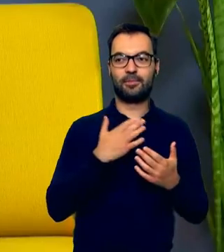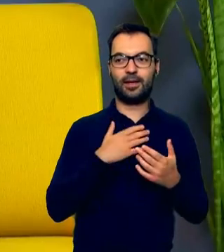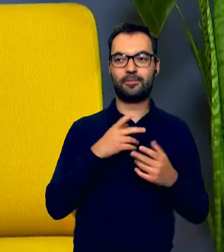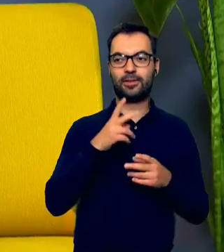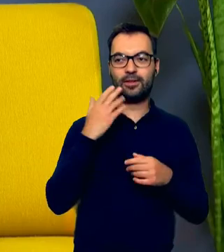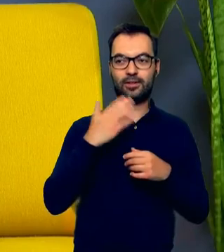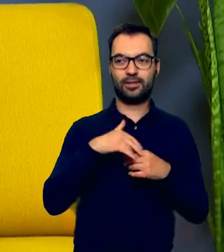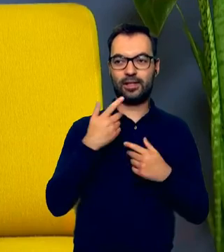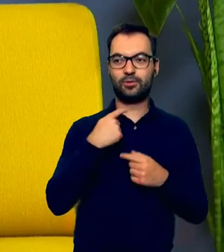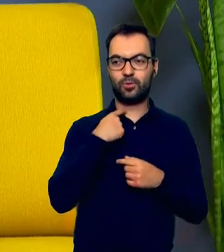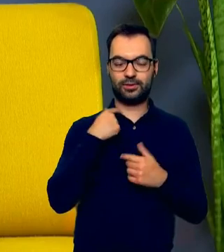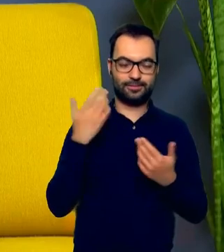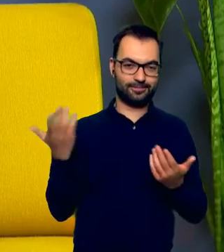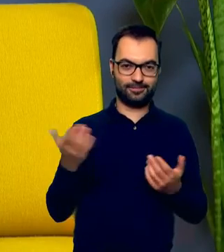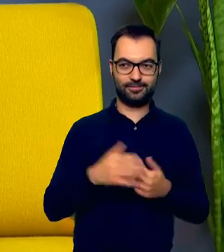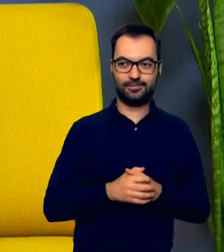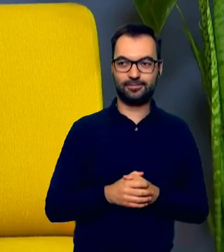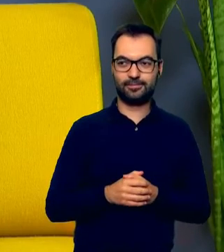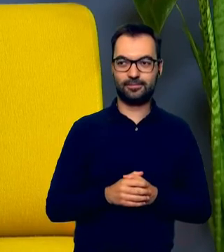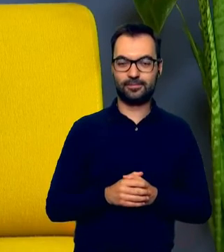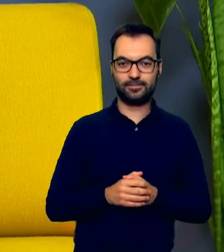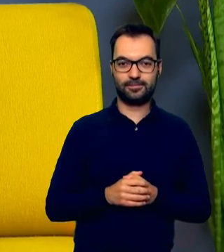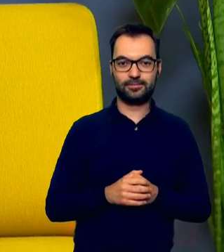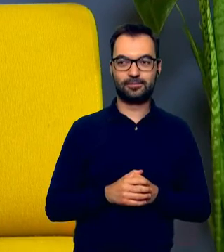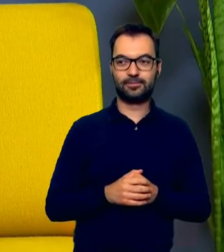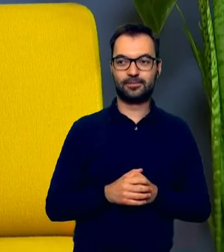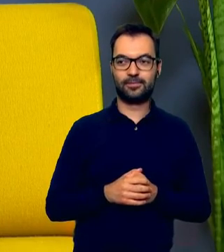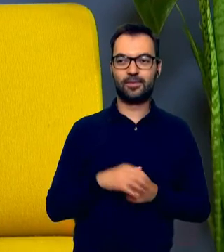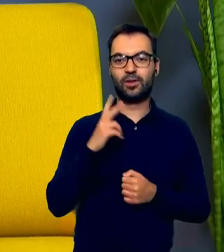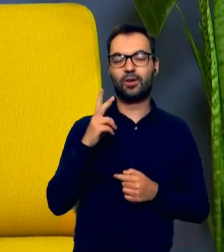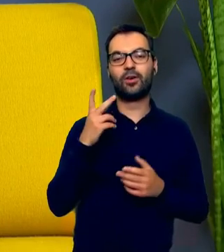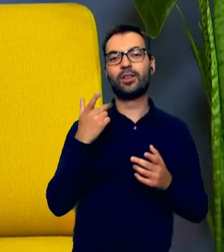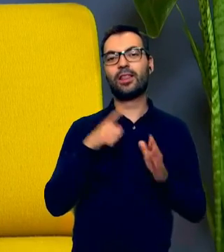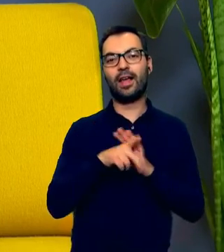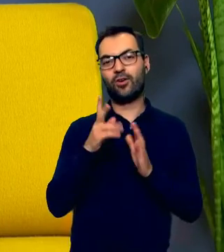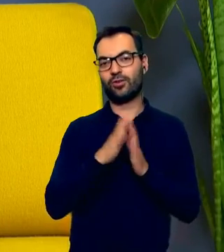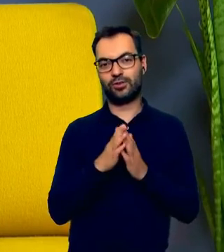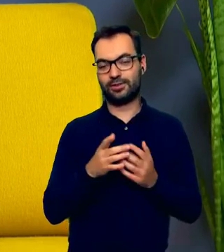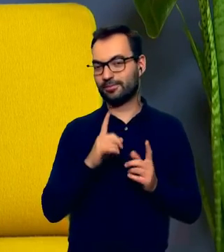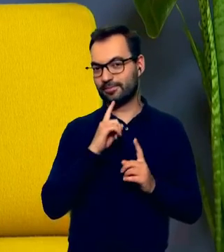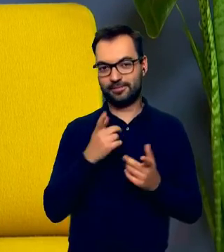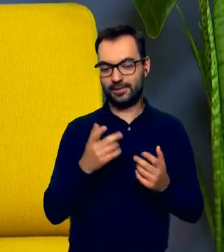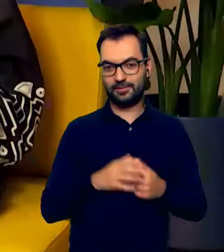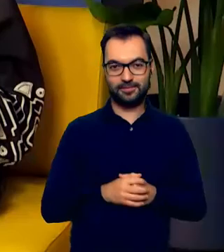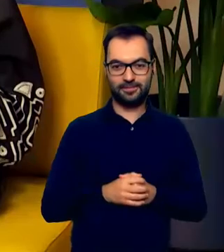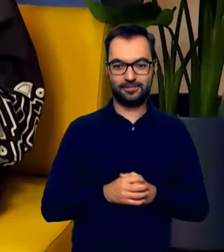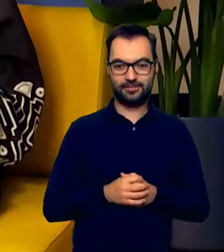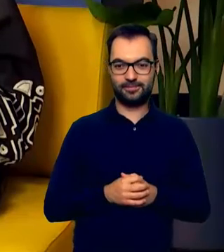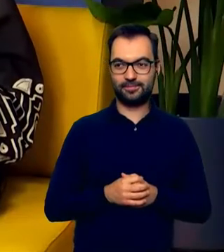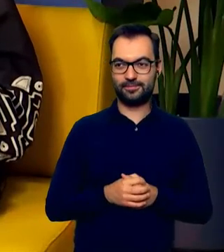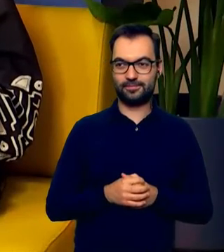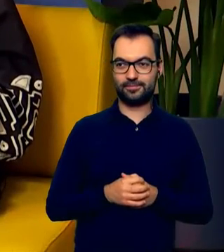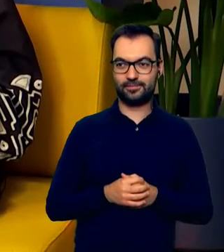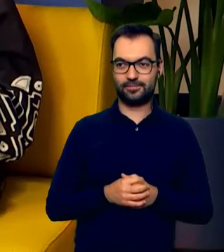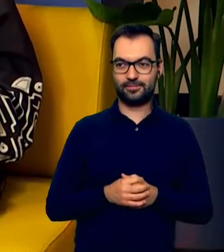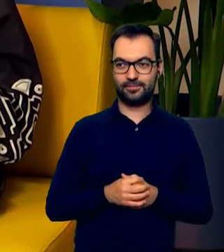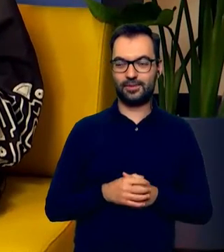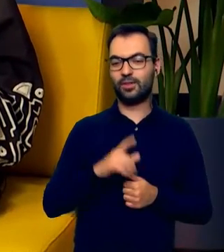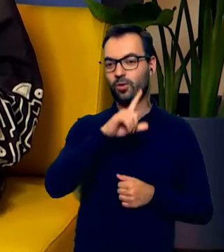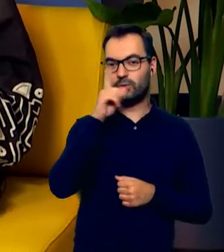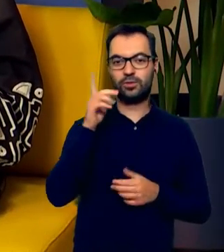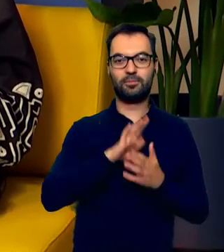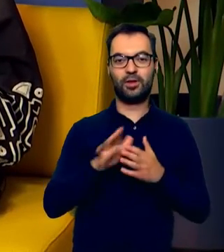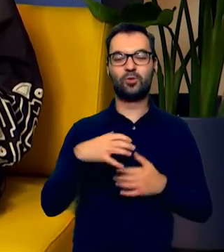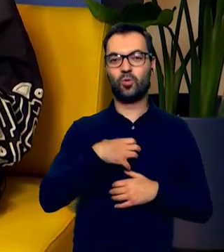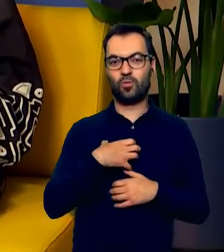Wam oddać głos na zakończenie, więc proszę, oddaję Wam głos. Kto ma sięgać, a kto nie? Może kogoś ostrzeżą przed tą książką. Zachęć. Ludzie